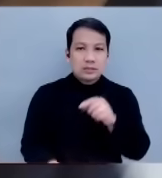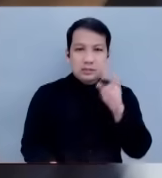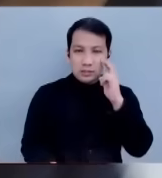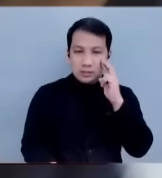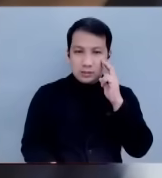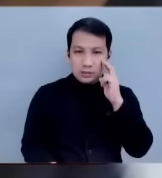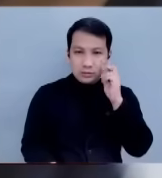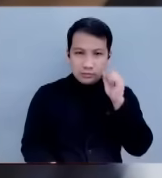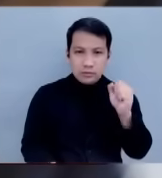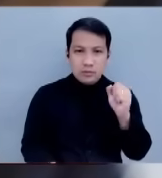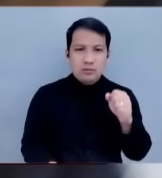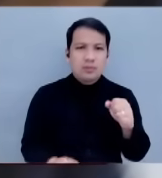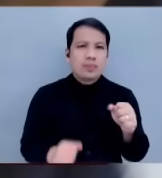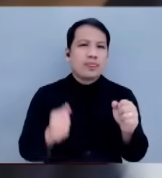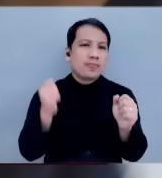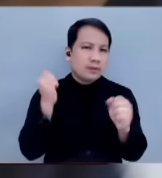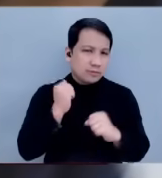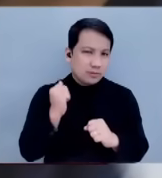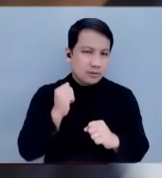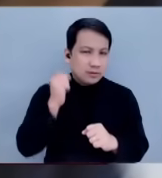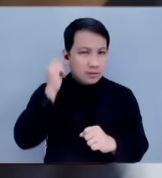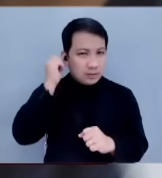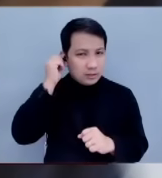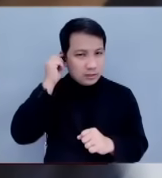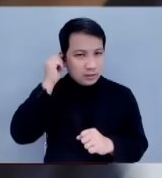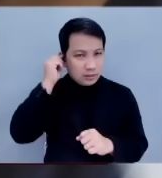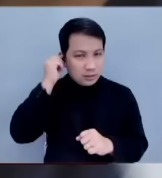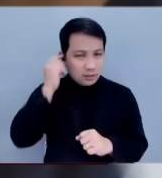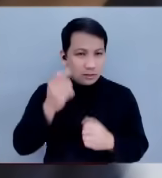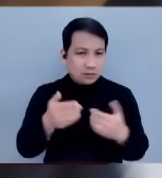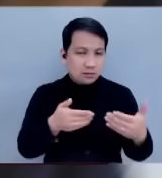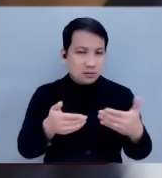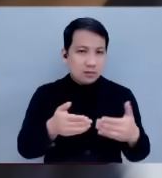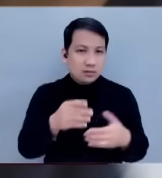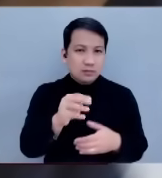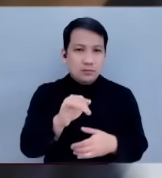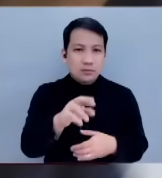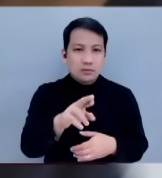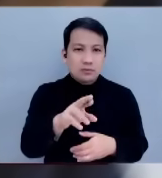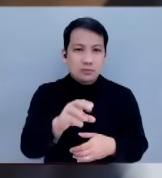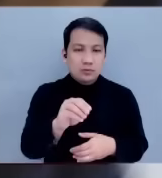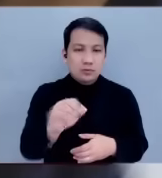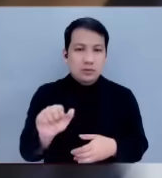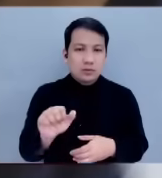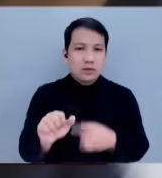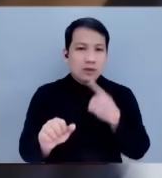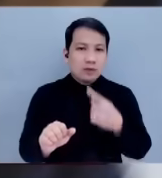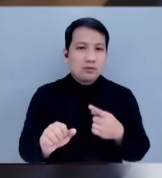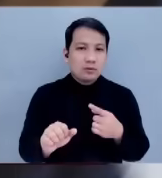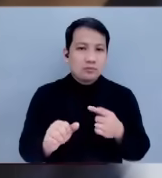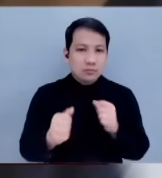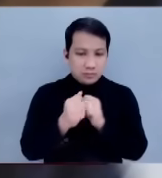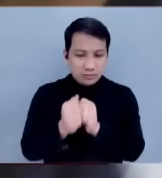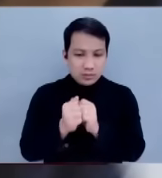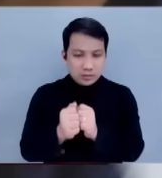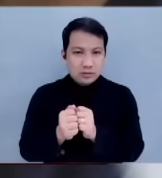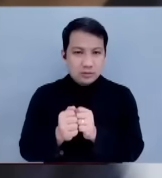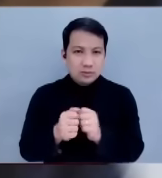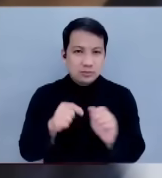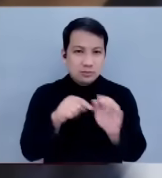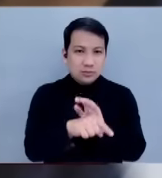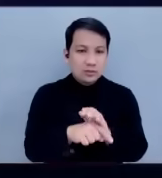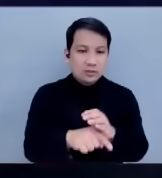Expected naman namin na papasok ng plea bargain si Mayores dahil nga dun sa pakikipagsabwatan niya sa pagpatay kay Ka